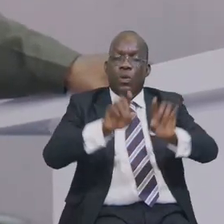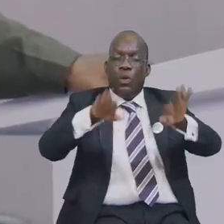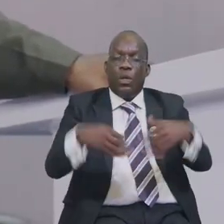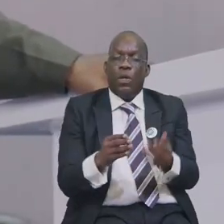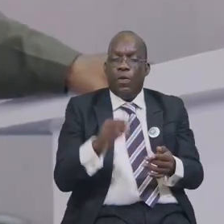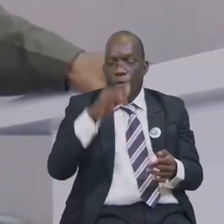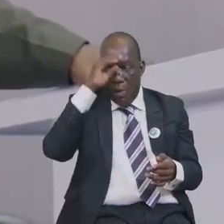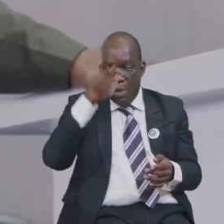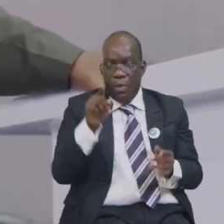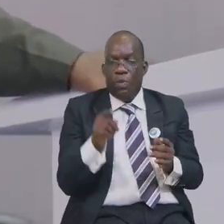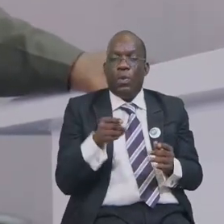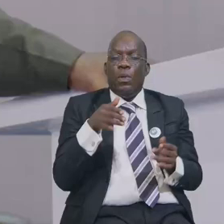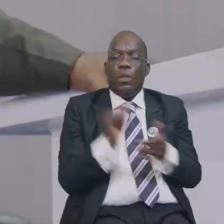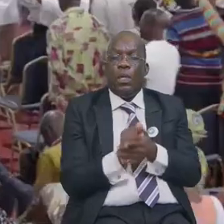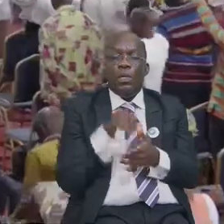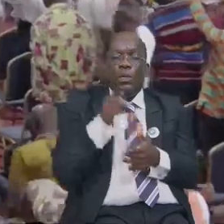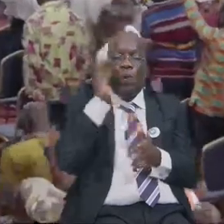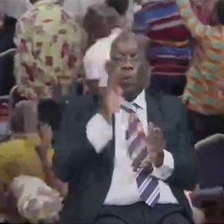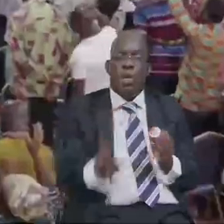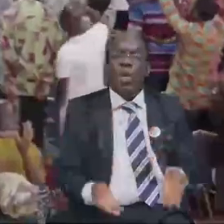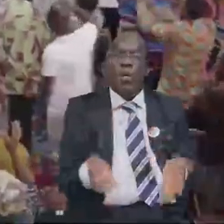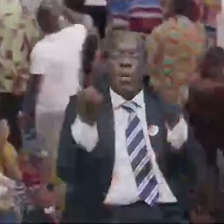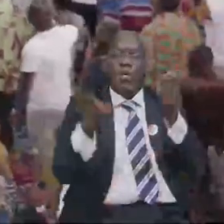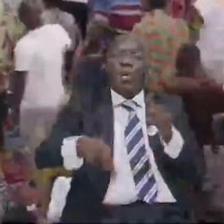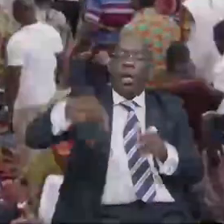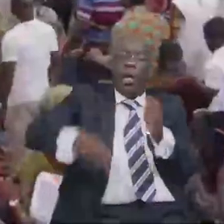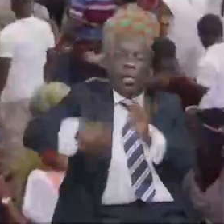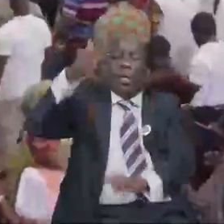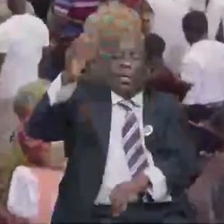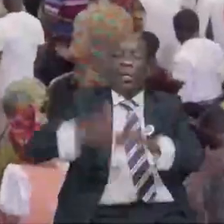Tu iras plus haut que ta prière.